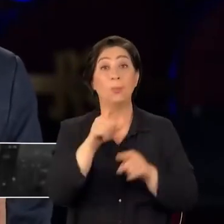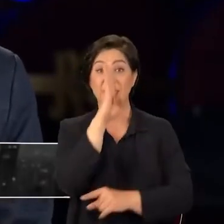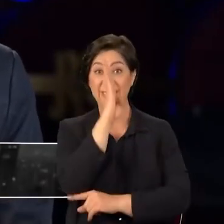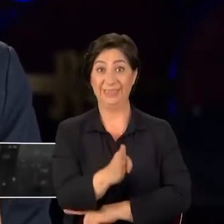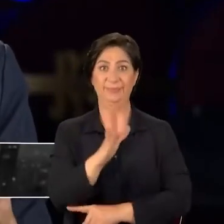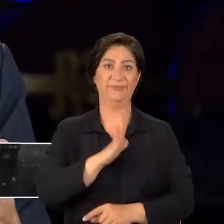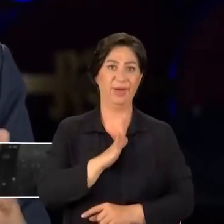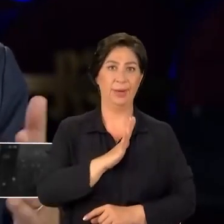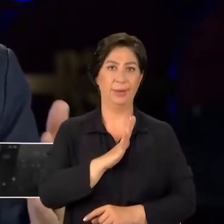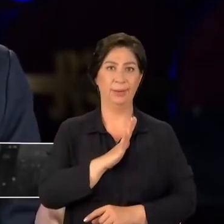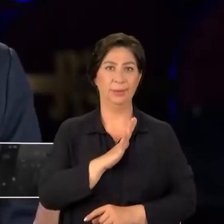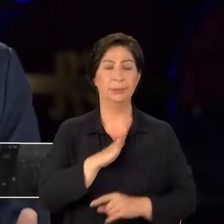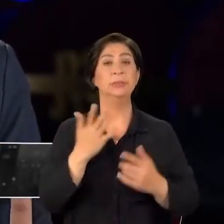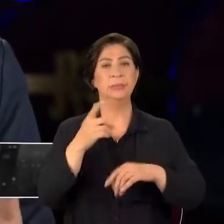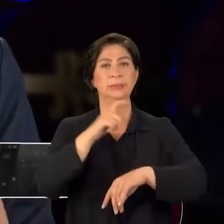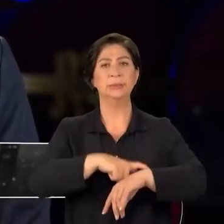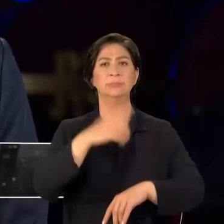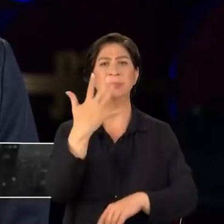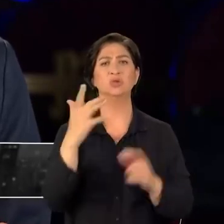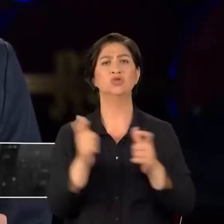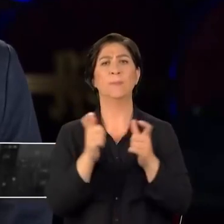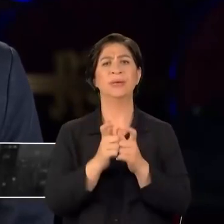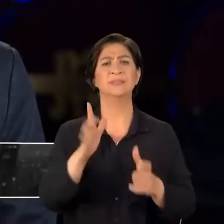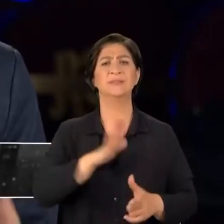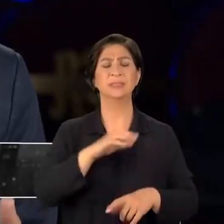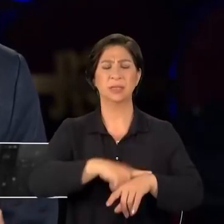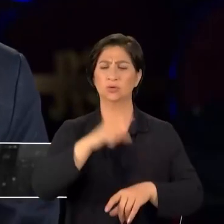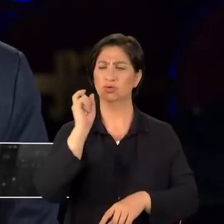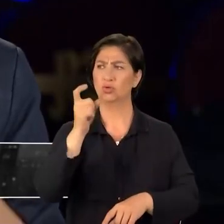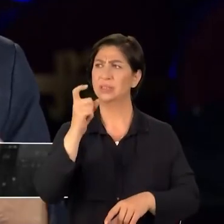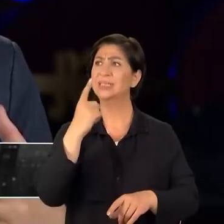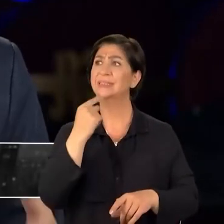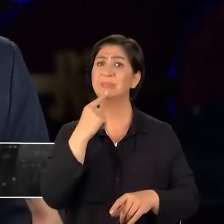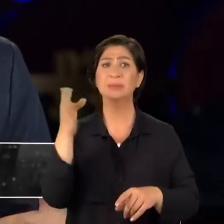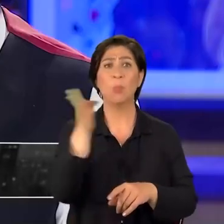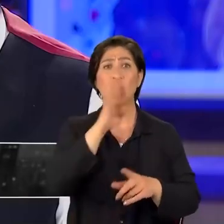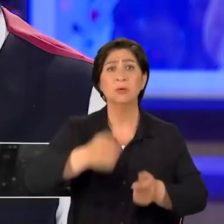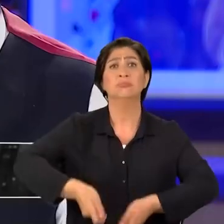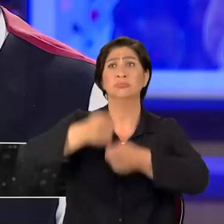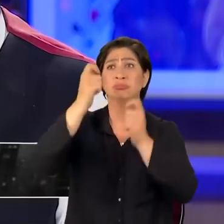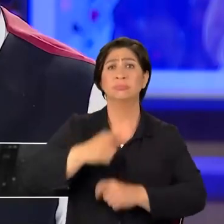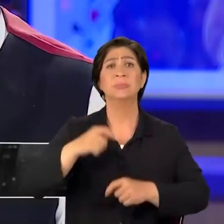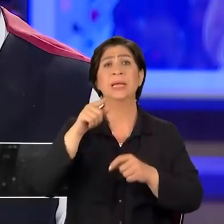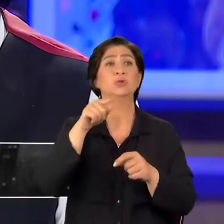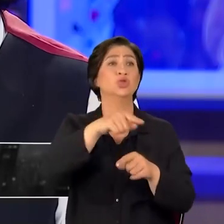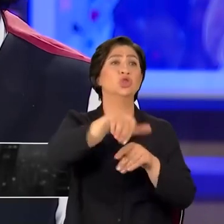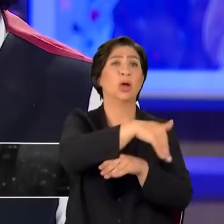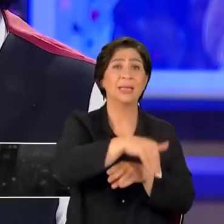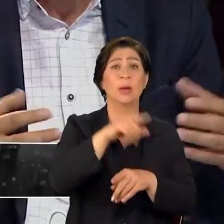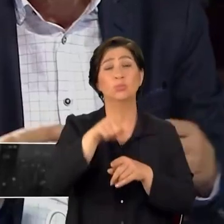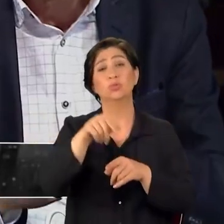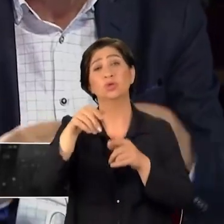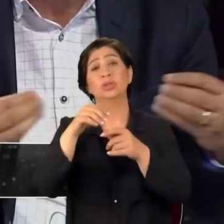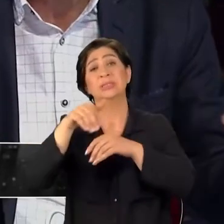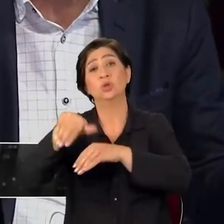disiplin var. İşte saat 5'te toplantı yapılacak, 9'da kırmızı boyayla Şıkırt Sokağı'nda mıkırt sloganı